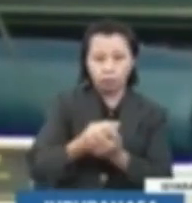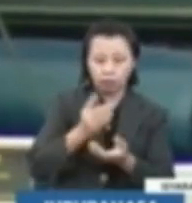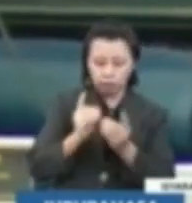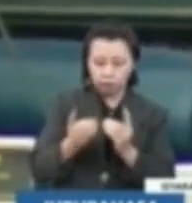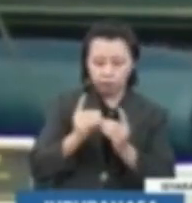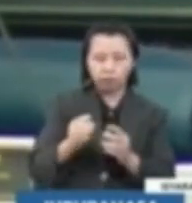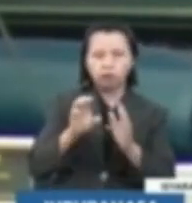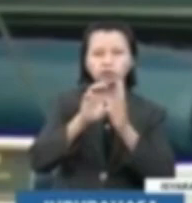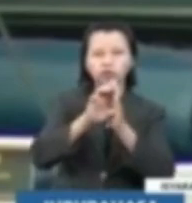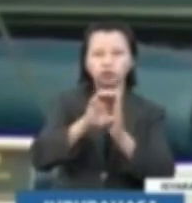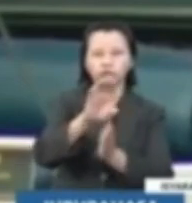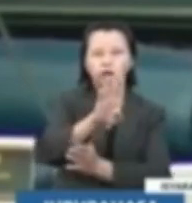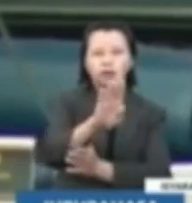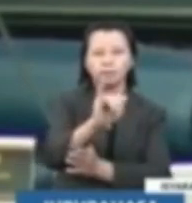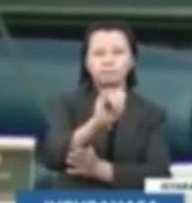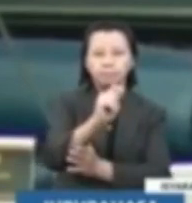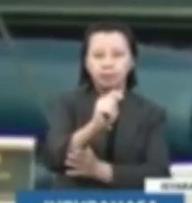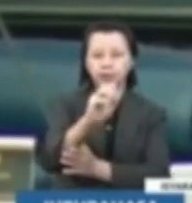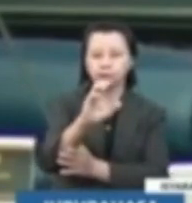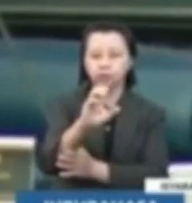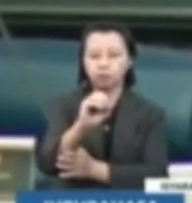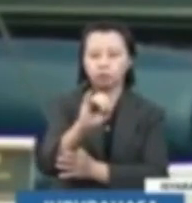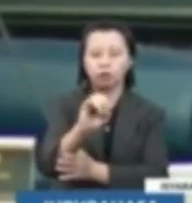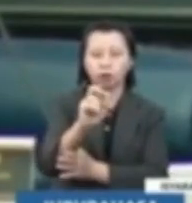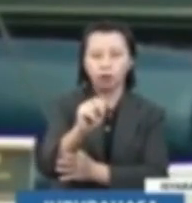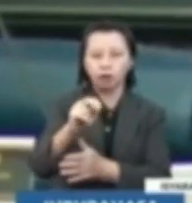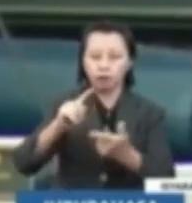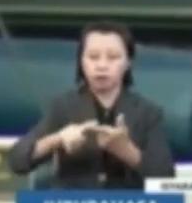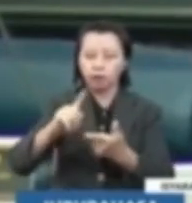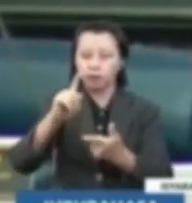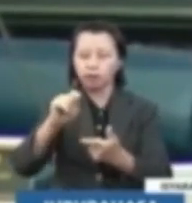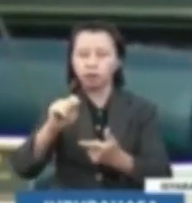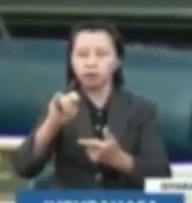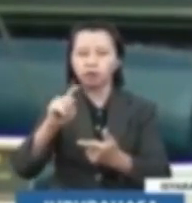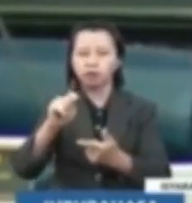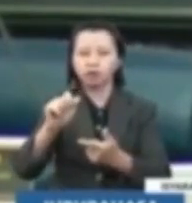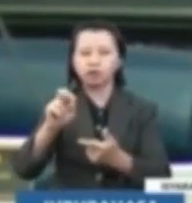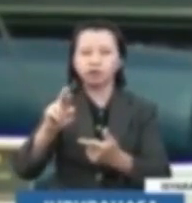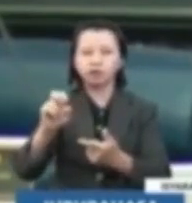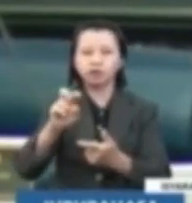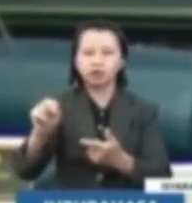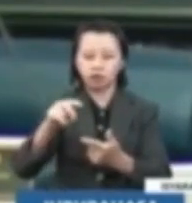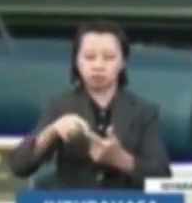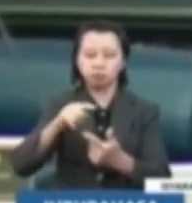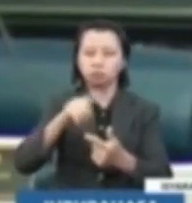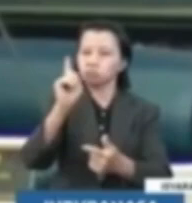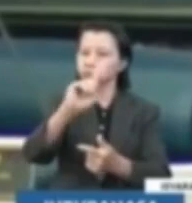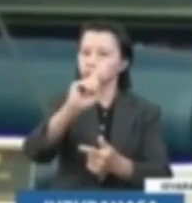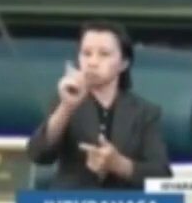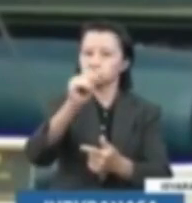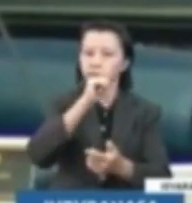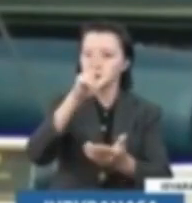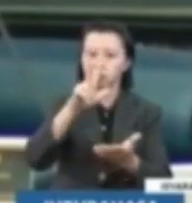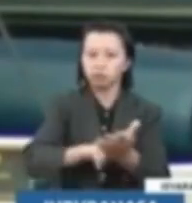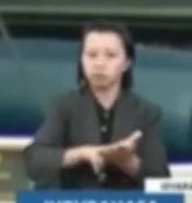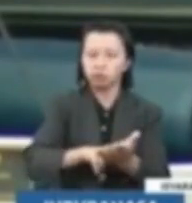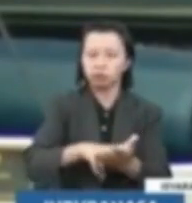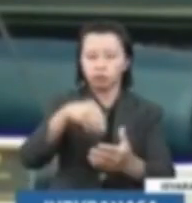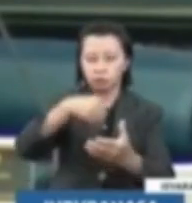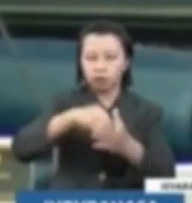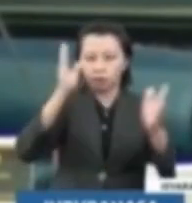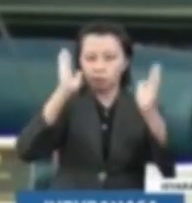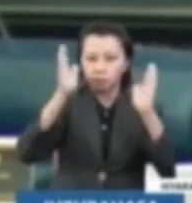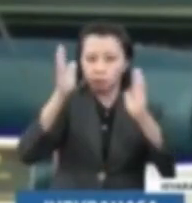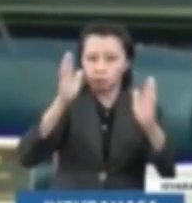kripto seperti Bitcoin dan Ethereum tidak diiktiraf sebagai mata wang yang sah diperlakukan dengan izin legal tender di